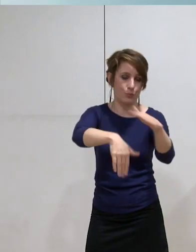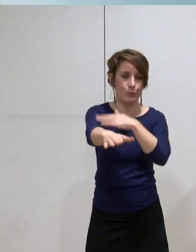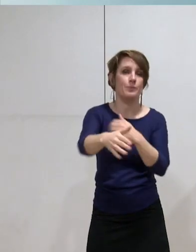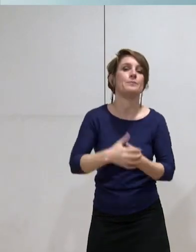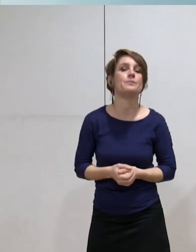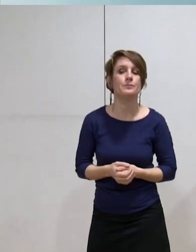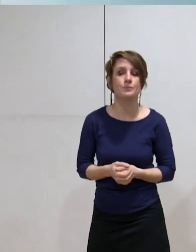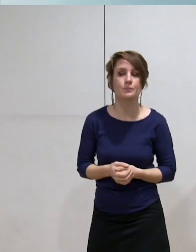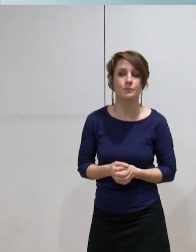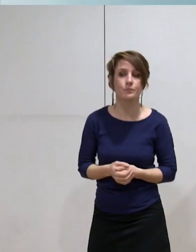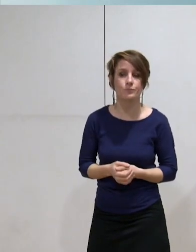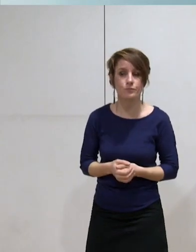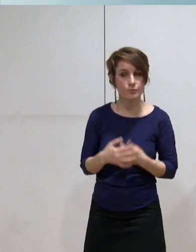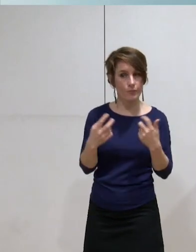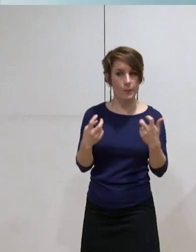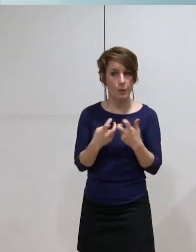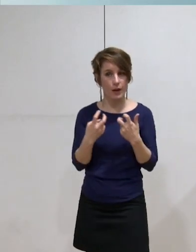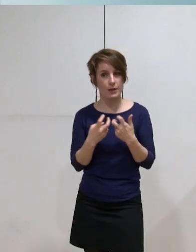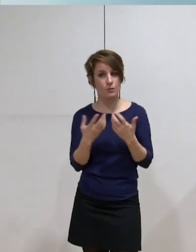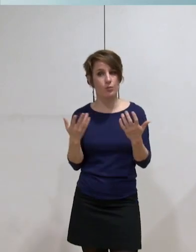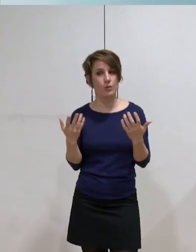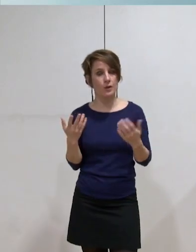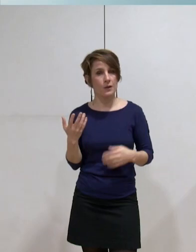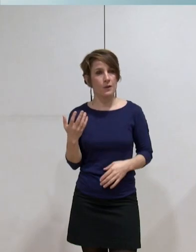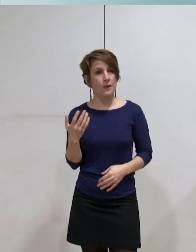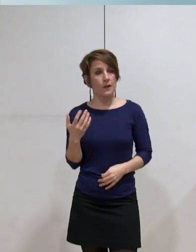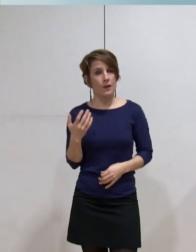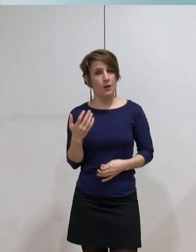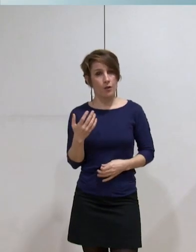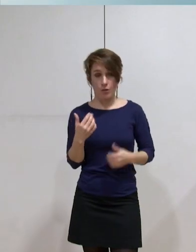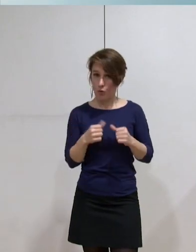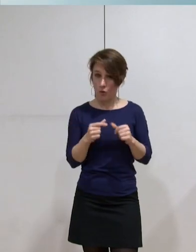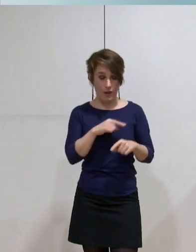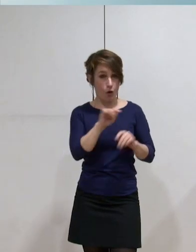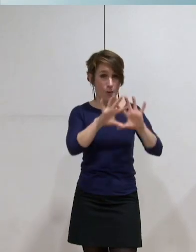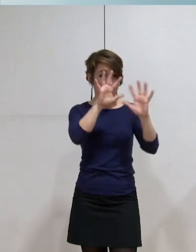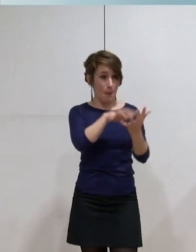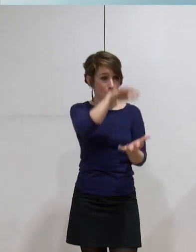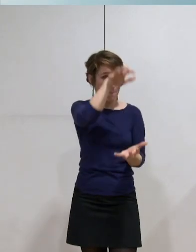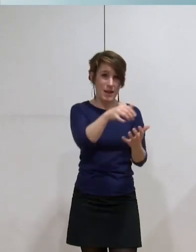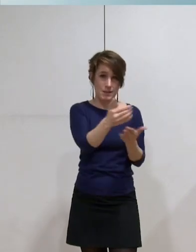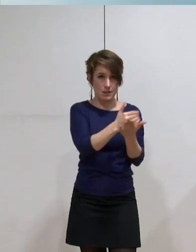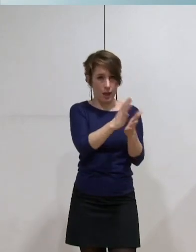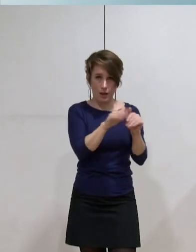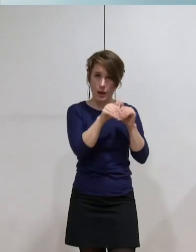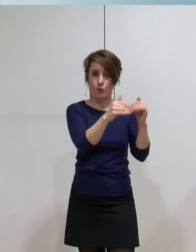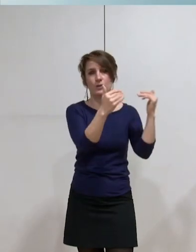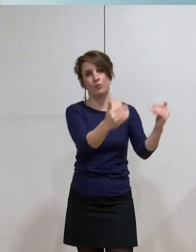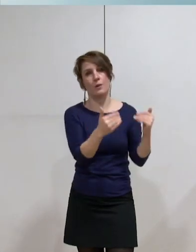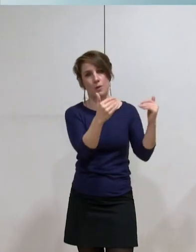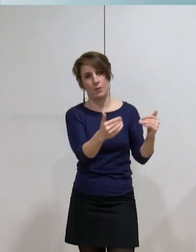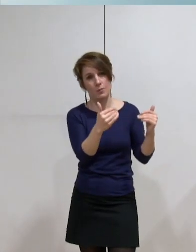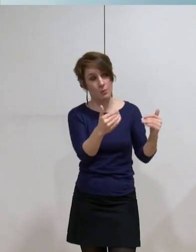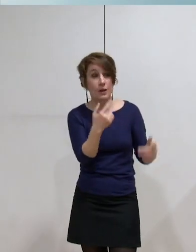2016 notamment effectivement en maintenant la masse salariale à son niveau de 2015 c'est certes un